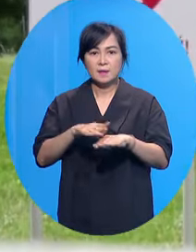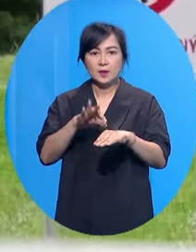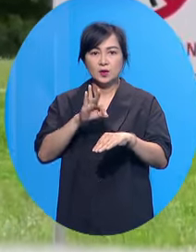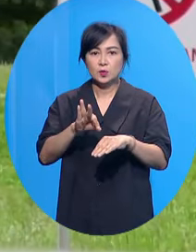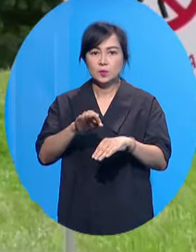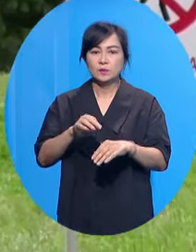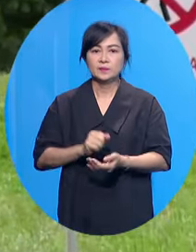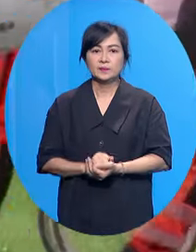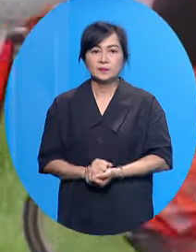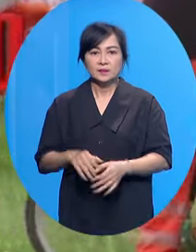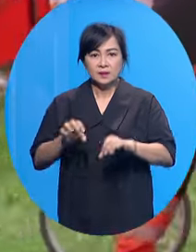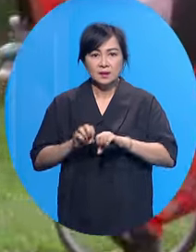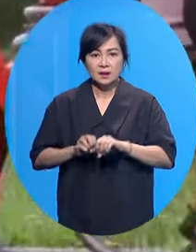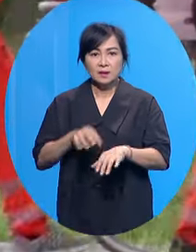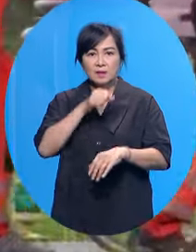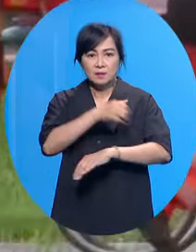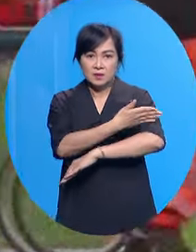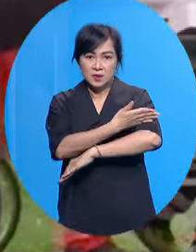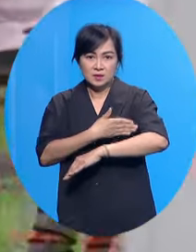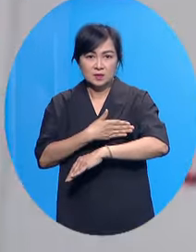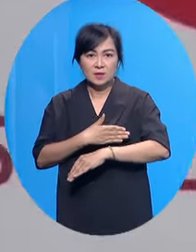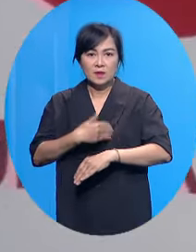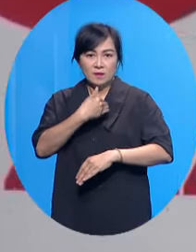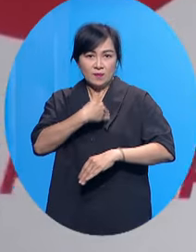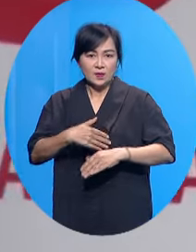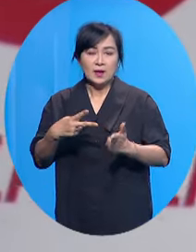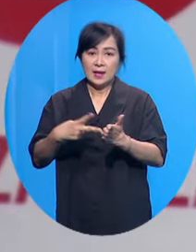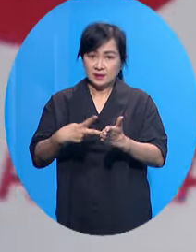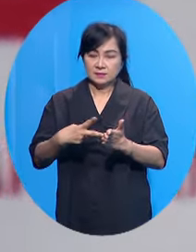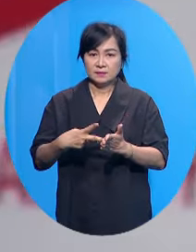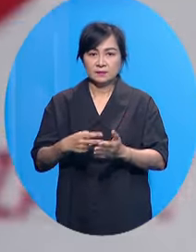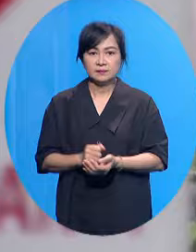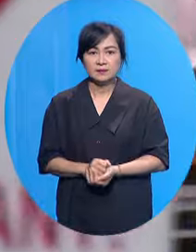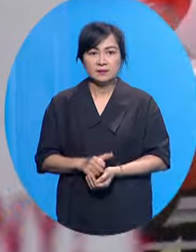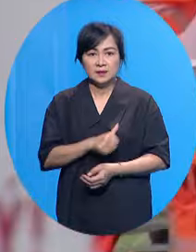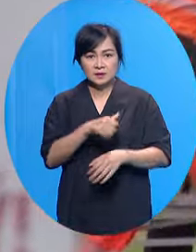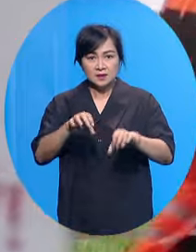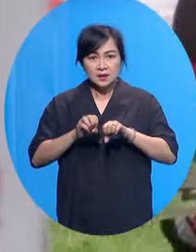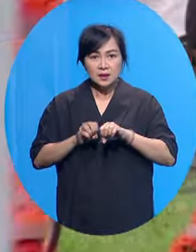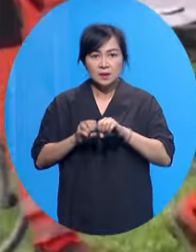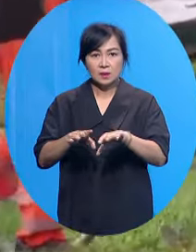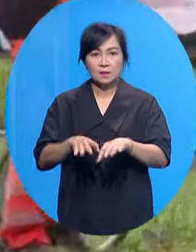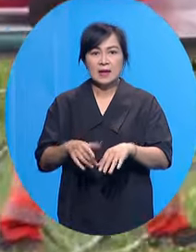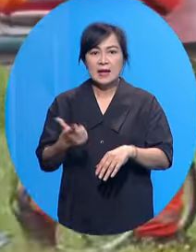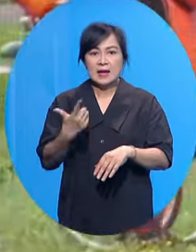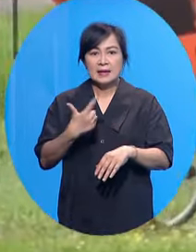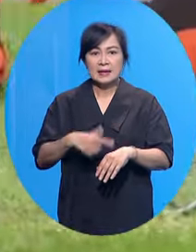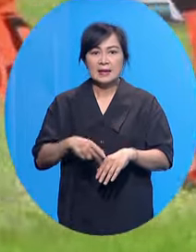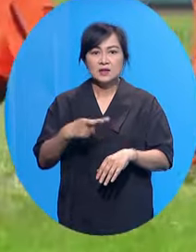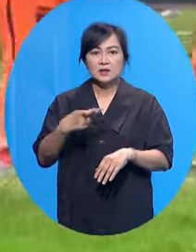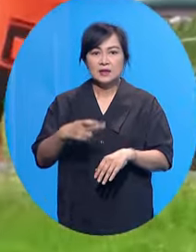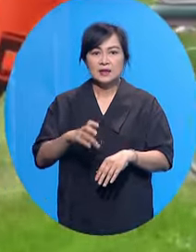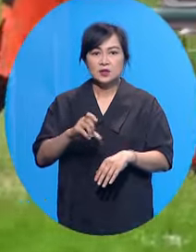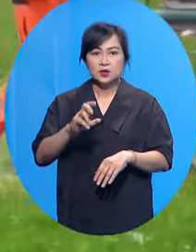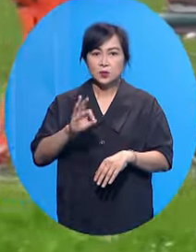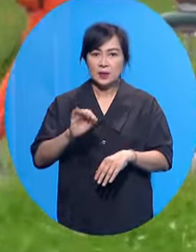Trung Slovakia dù tấn công đã khiến ông bị thương nghiêm trọng và phải phẫu thuật hai lần kẻ tấn công ông phico được xác định là Jura